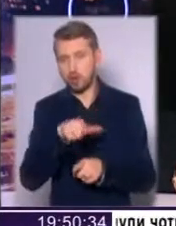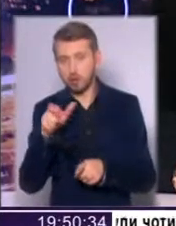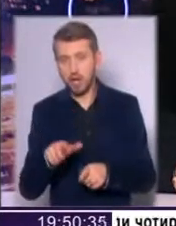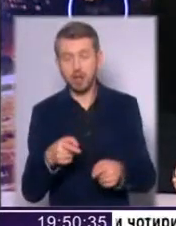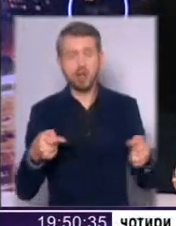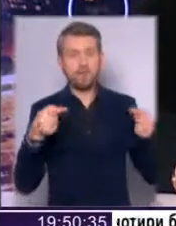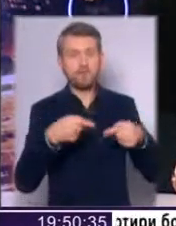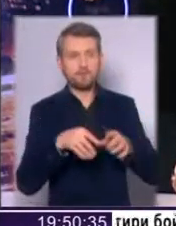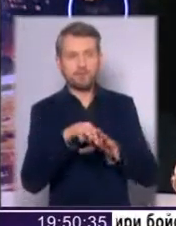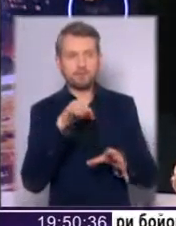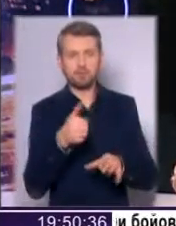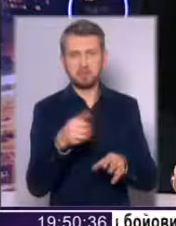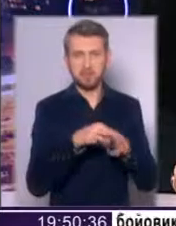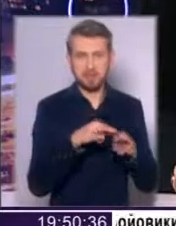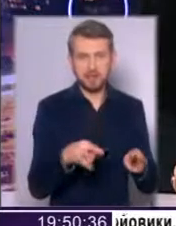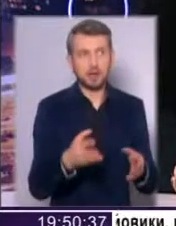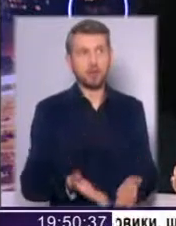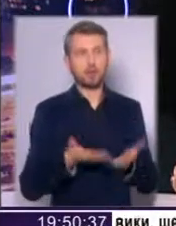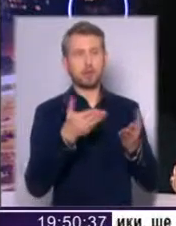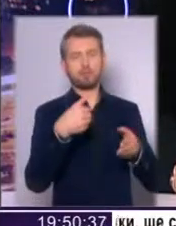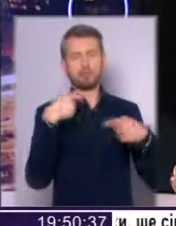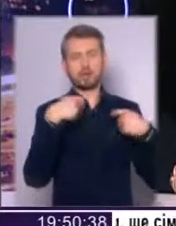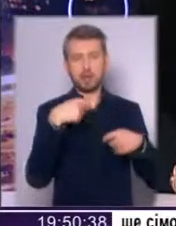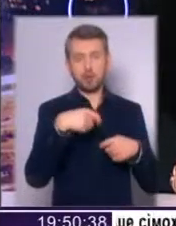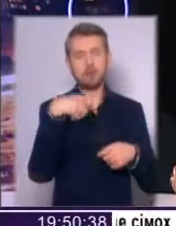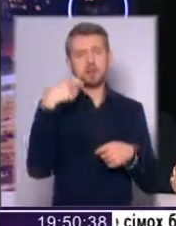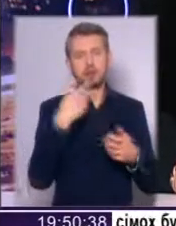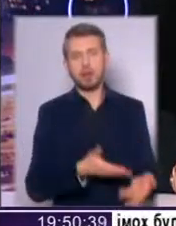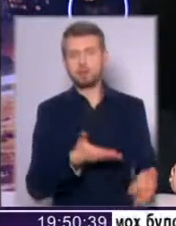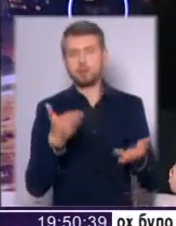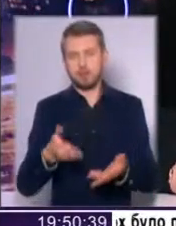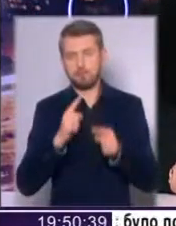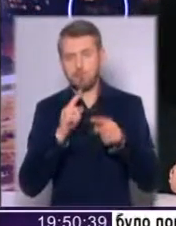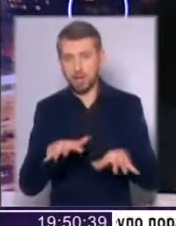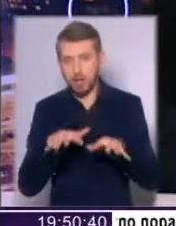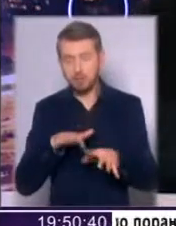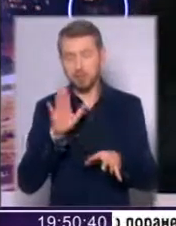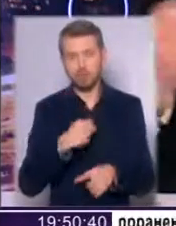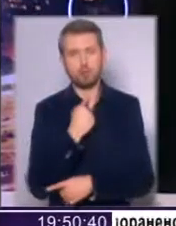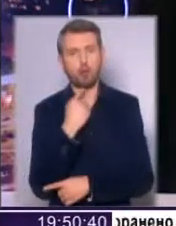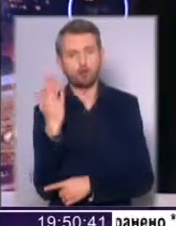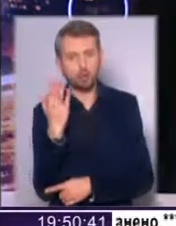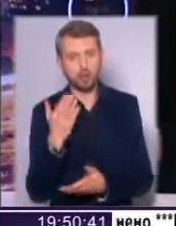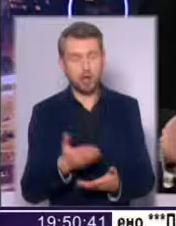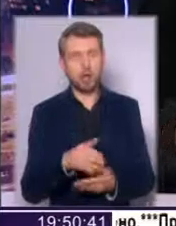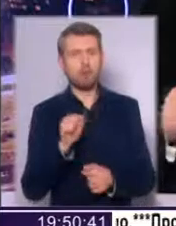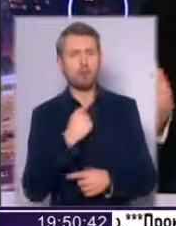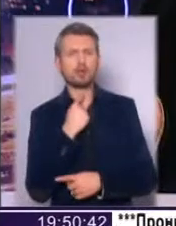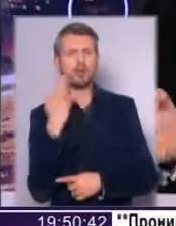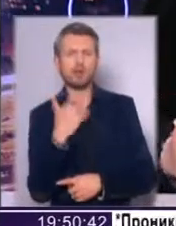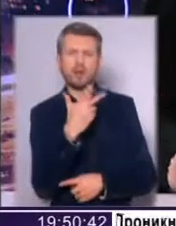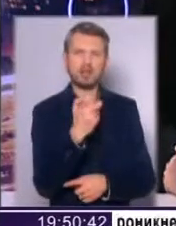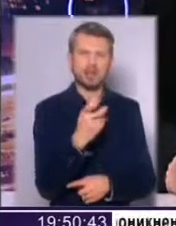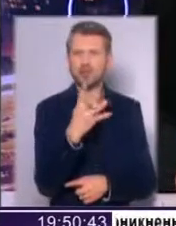визначають прем'єр-міністра, подають його президенту, президент його подає в парламент, і тоді вже голосують. Може голосувати хоч 300 людей,